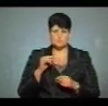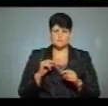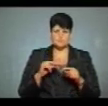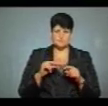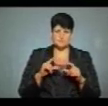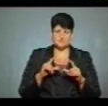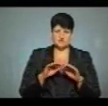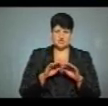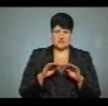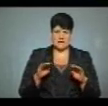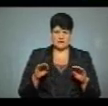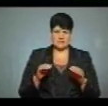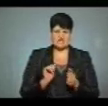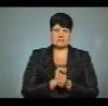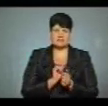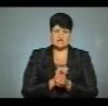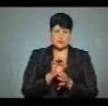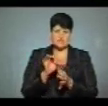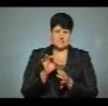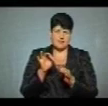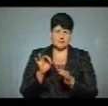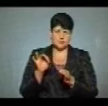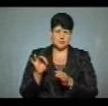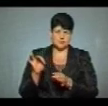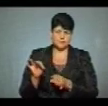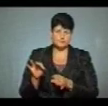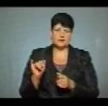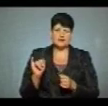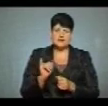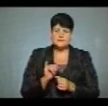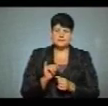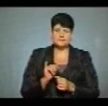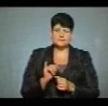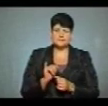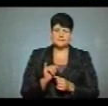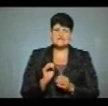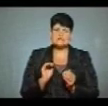підвищений рівень твердого залишку, завислих речовин і